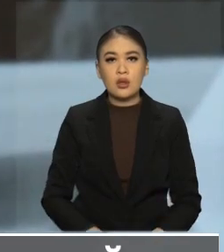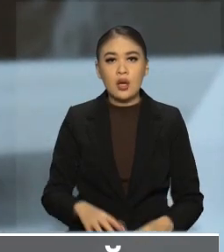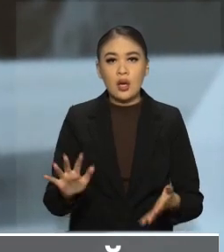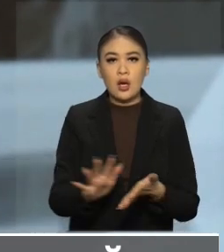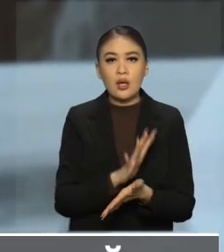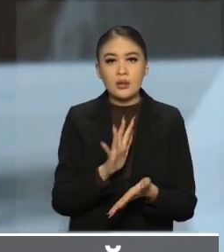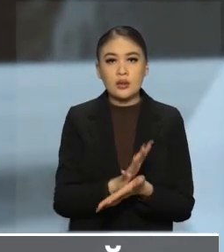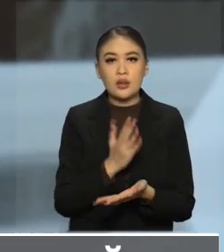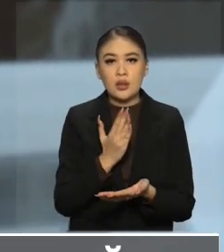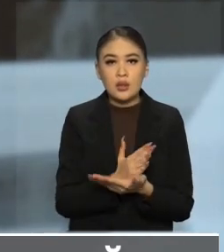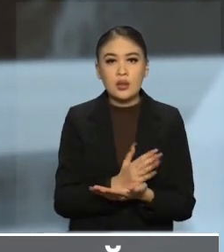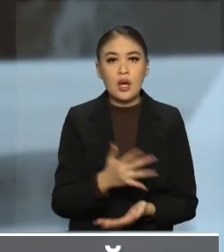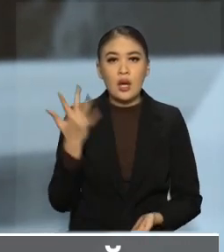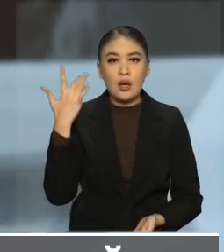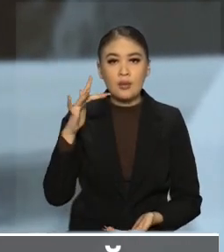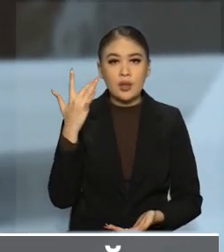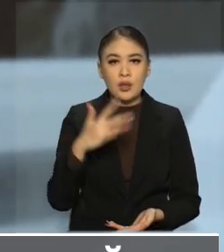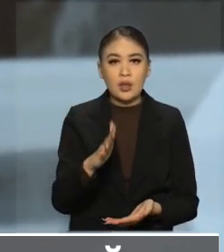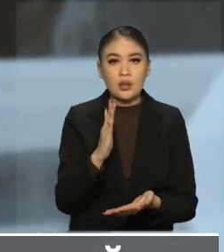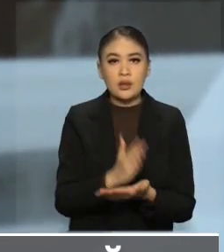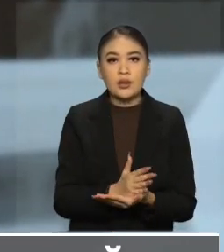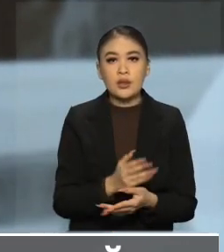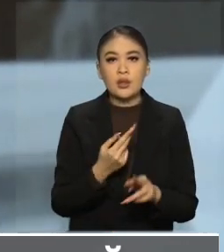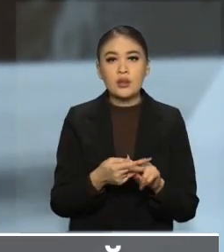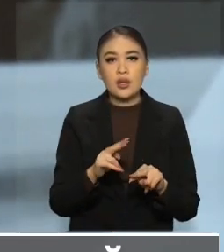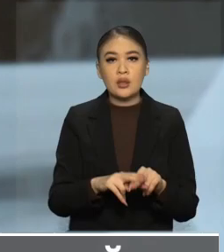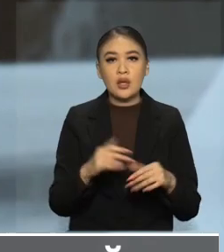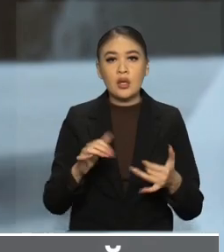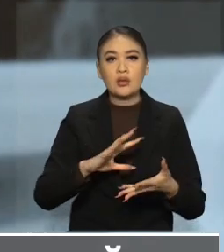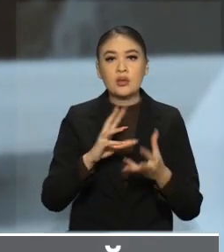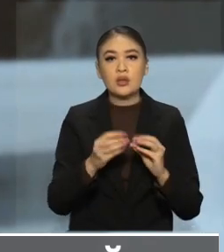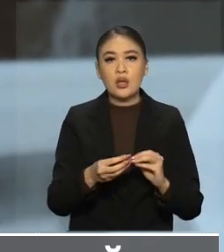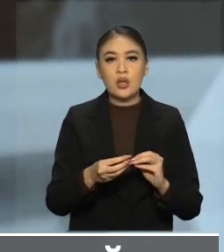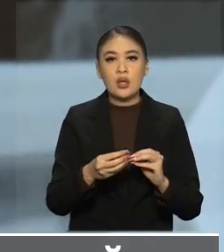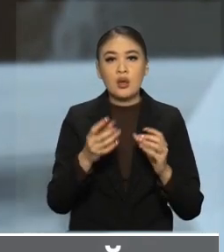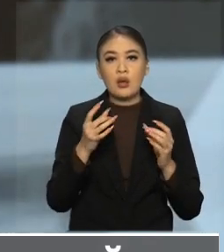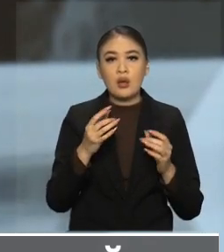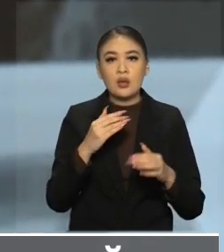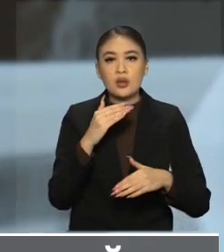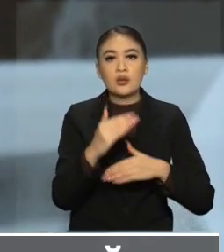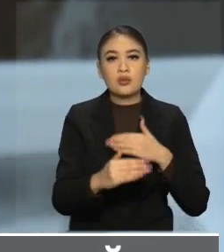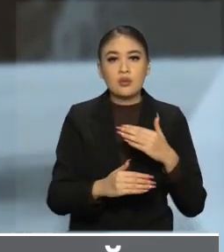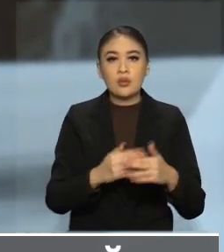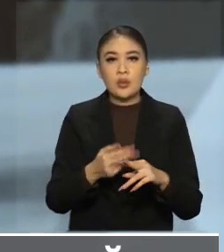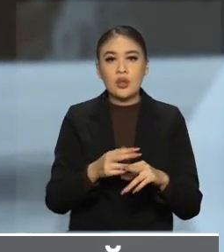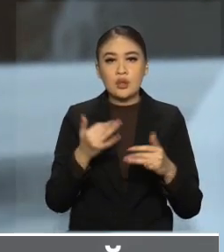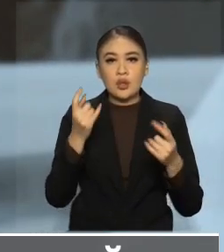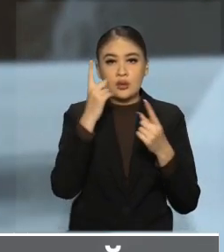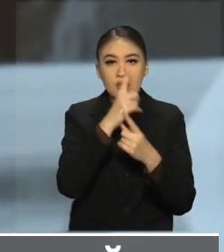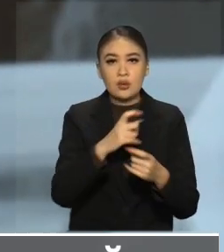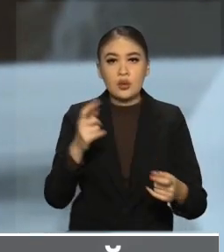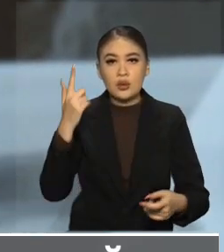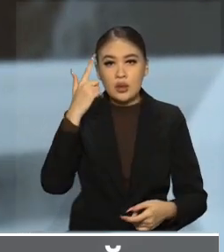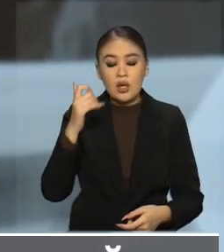Газеттен. Америкада да шықты. Яғни қазір ақындап-ақындап мәлімет барып атыр. Олардың алып